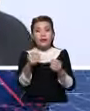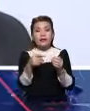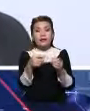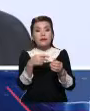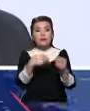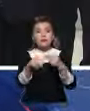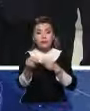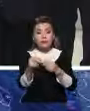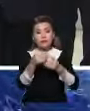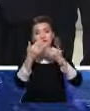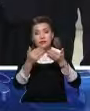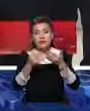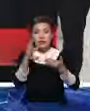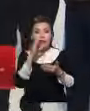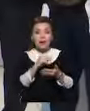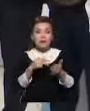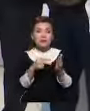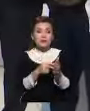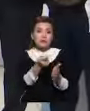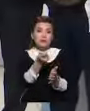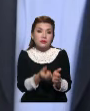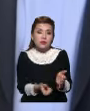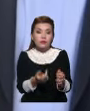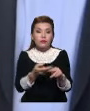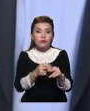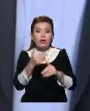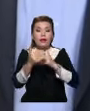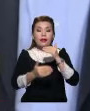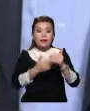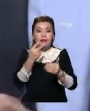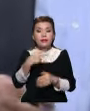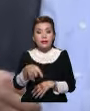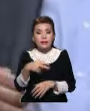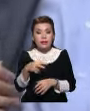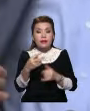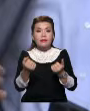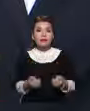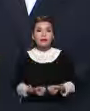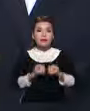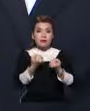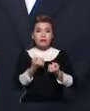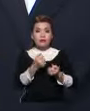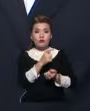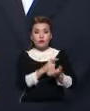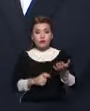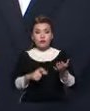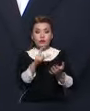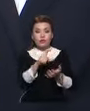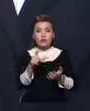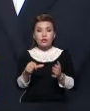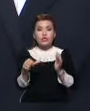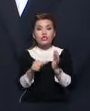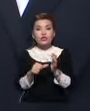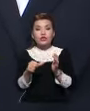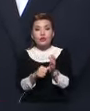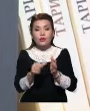помощью проекта «КТАП Аманат». Также в планах развивать отечественную литературу, поддерживая современных авторов. К слову, это 6-й